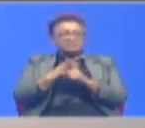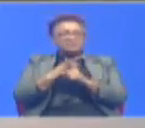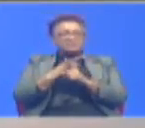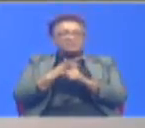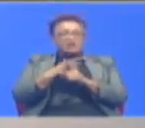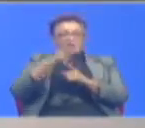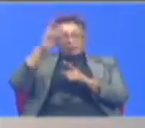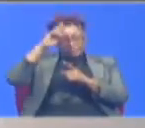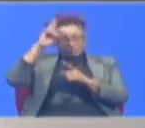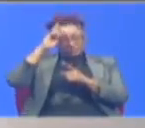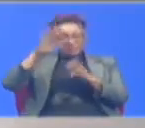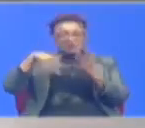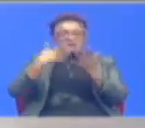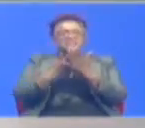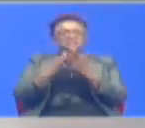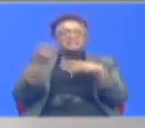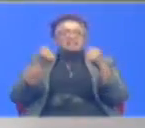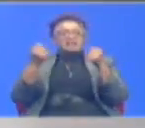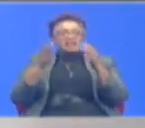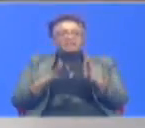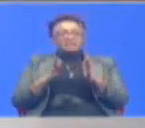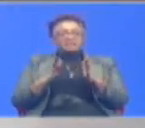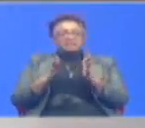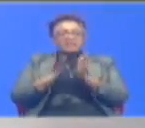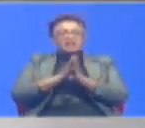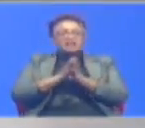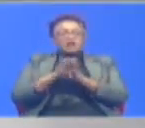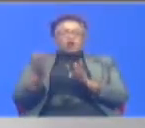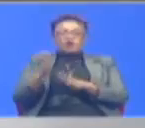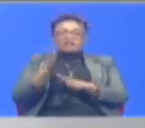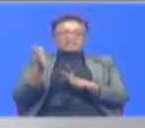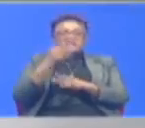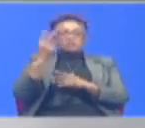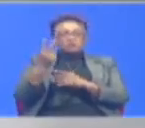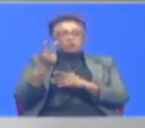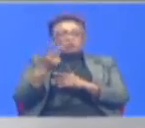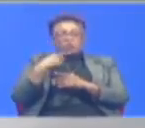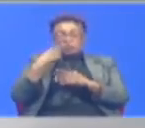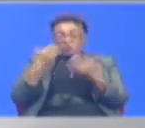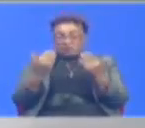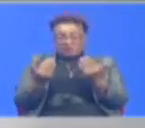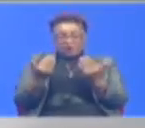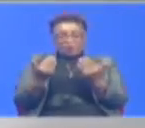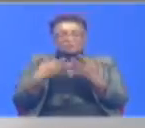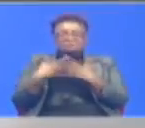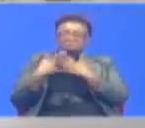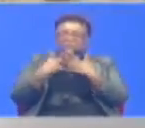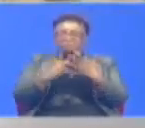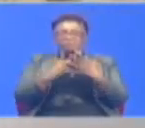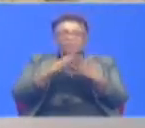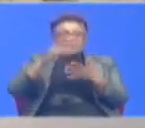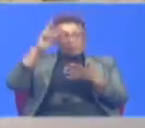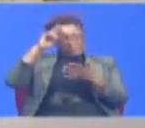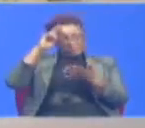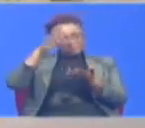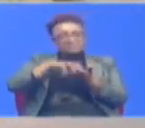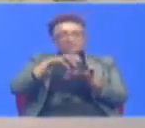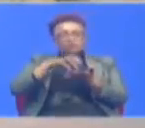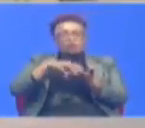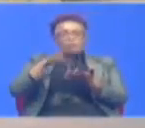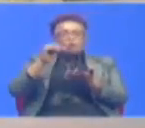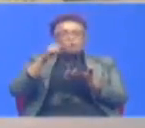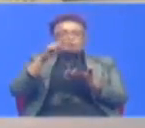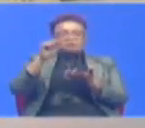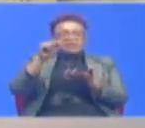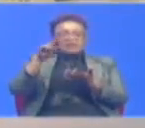Polisi wamemkamata dereva wa basi hilo na makondakta wawili ambao kwa sasa wanazuiliwa katika kituo cha polisi cha Ngutani